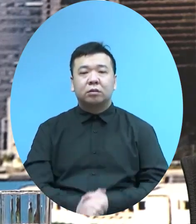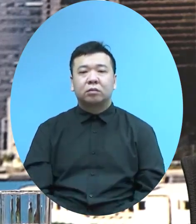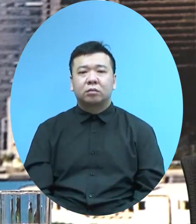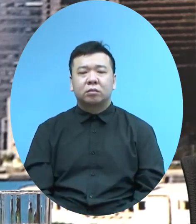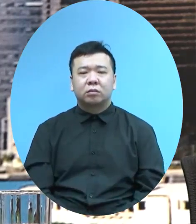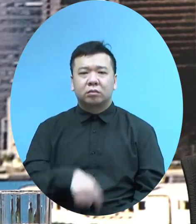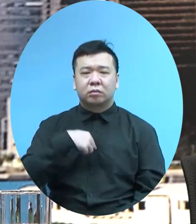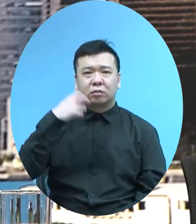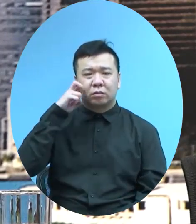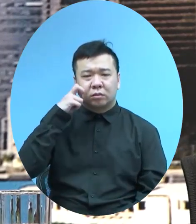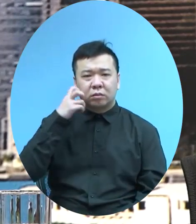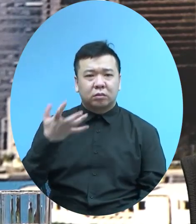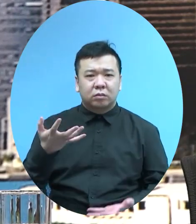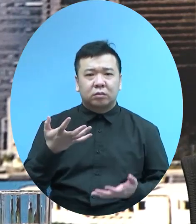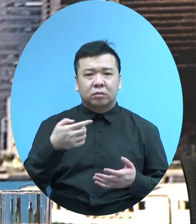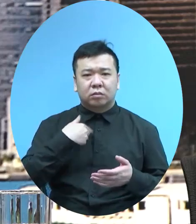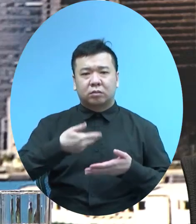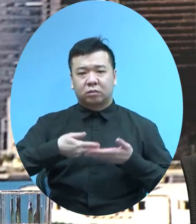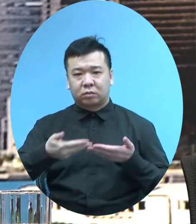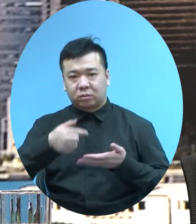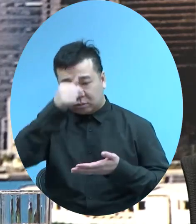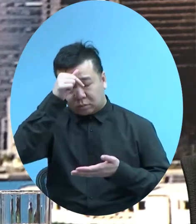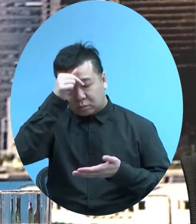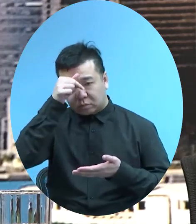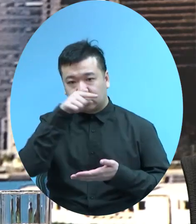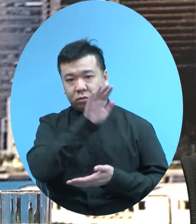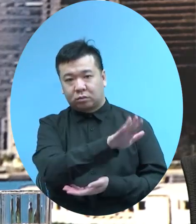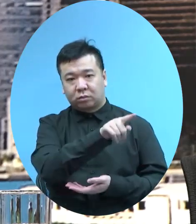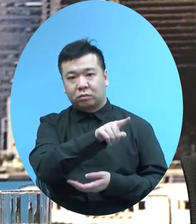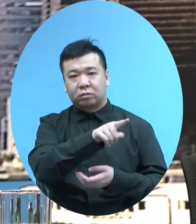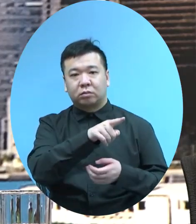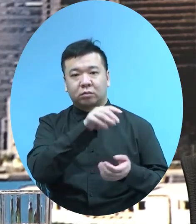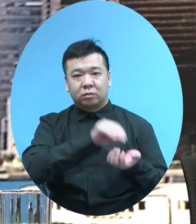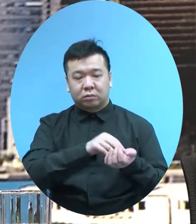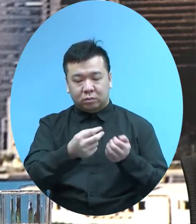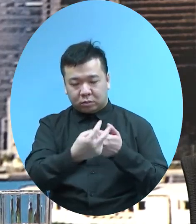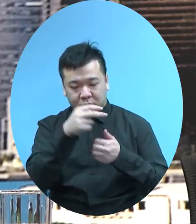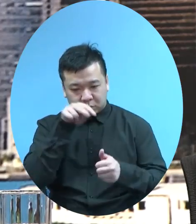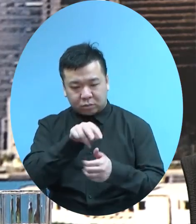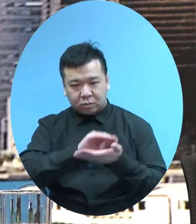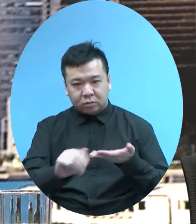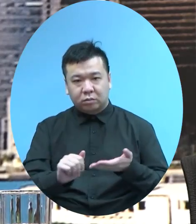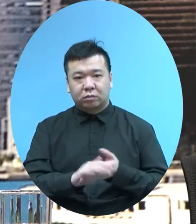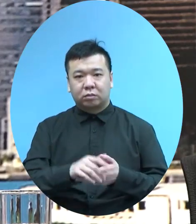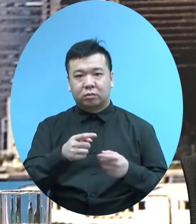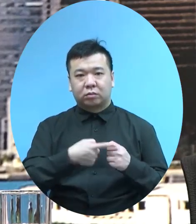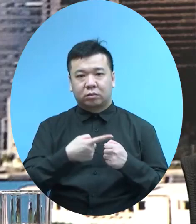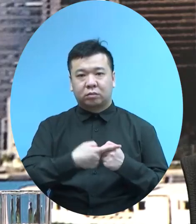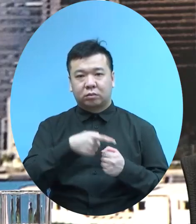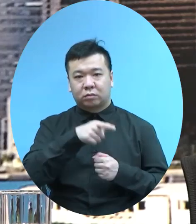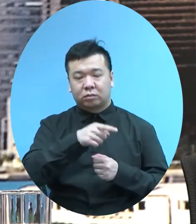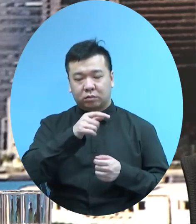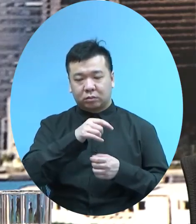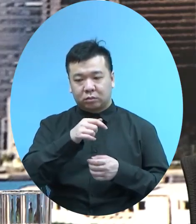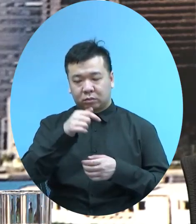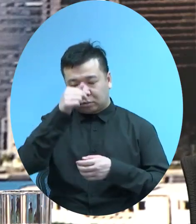我想呢，即其實我們都交給我們醫生去幫我們的病人看啦，即第一件事呢，即其實他們出